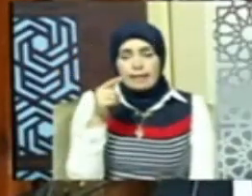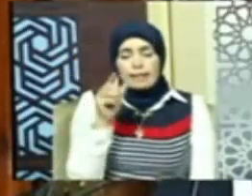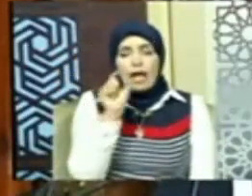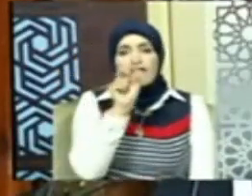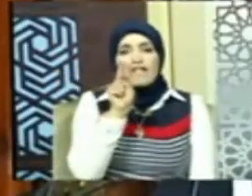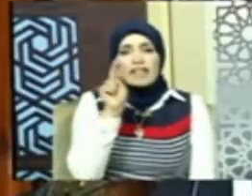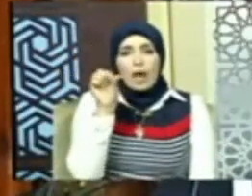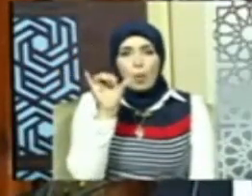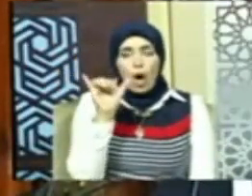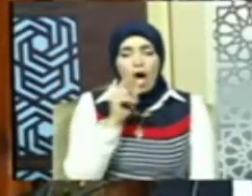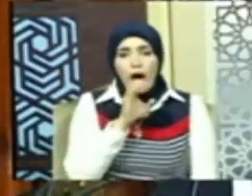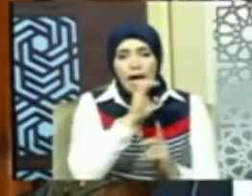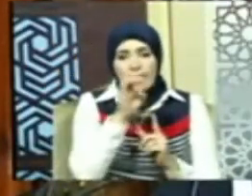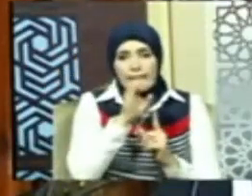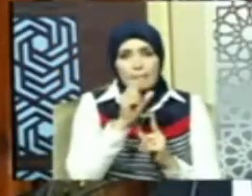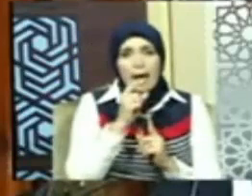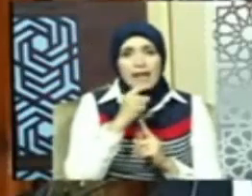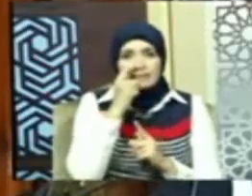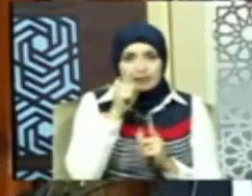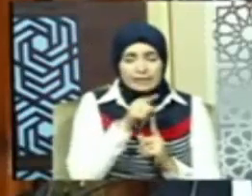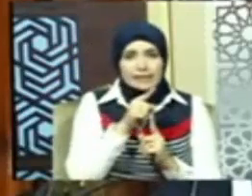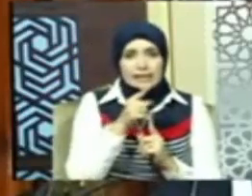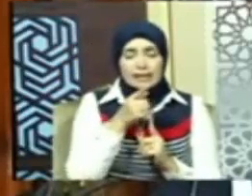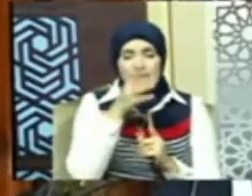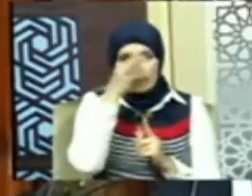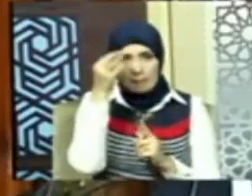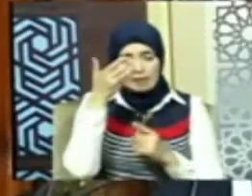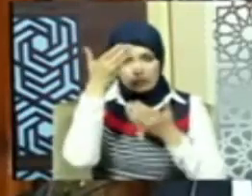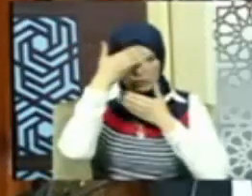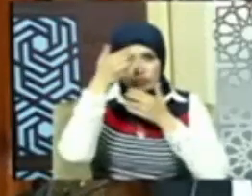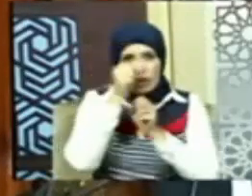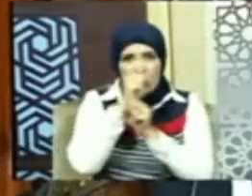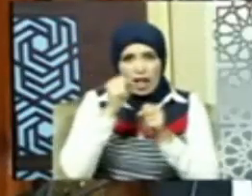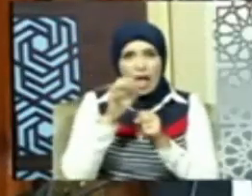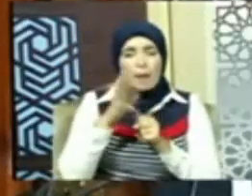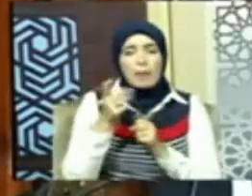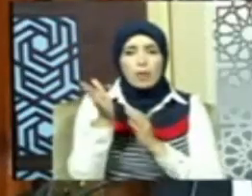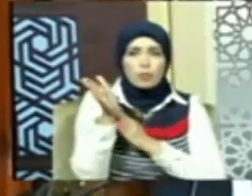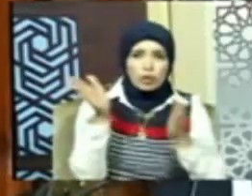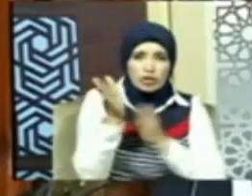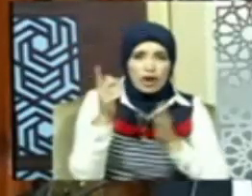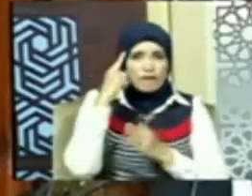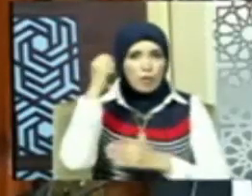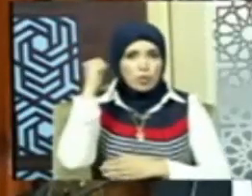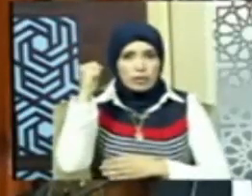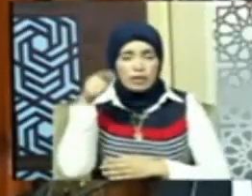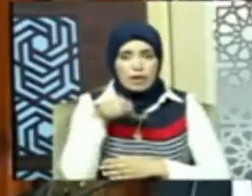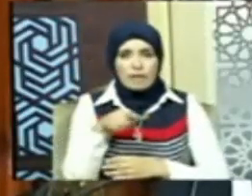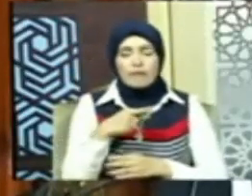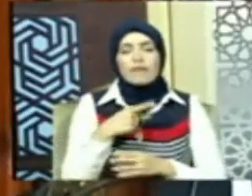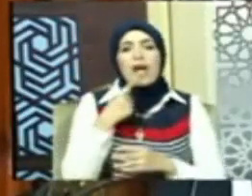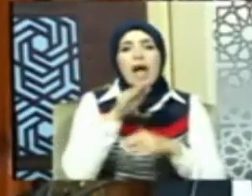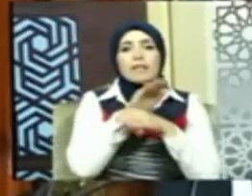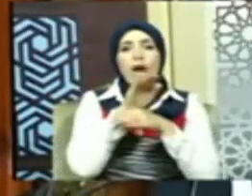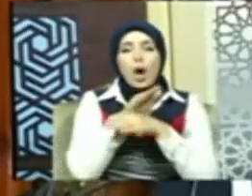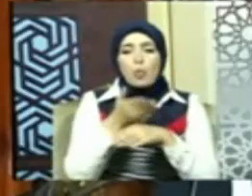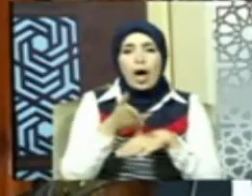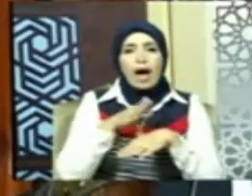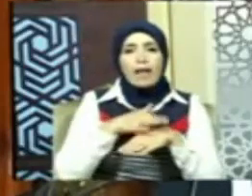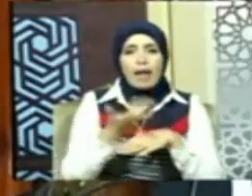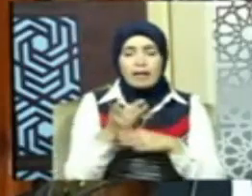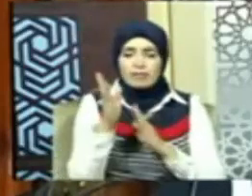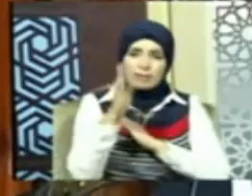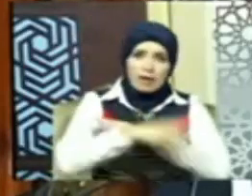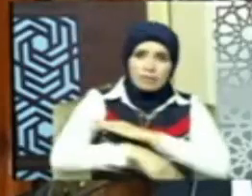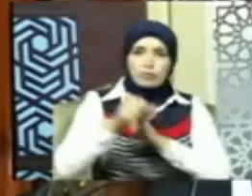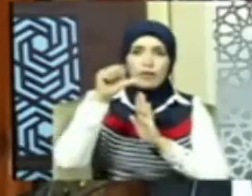الجماعات الإرهابية والمتطرفة تدعو إلى التخريب والتدمير، فإن